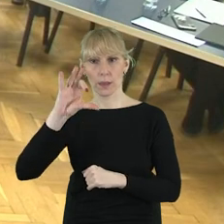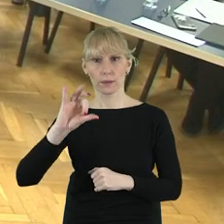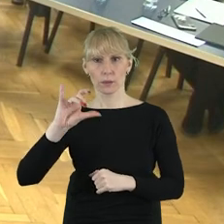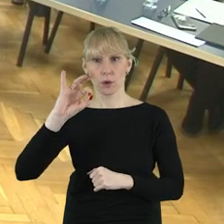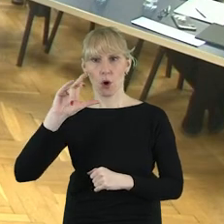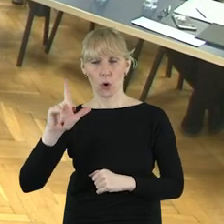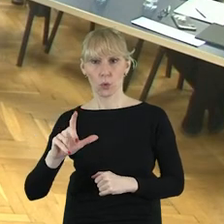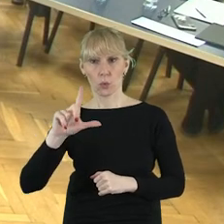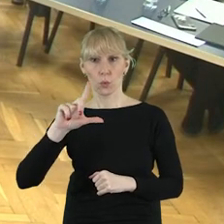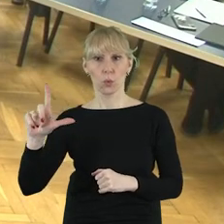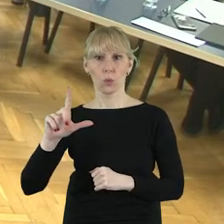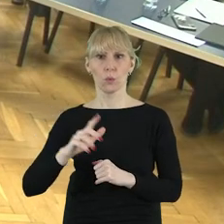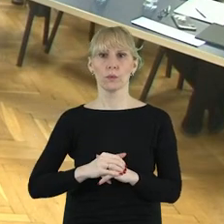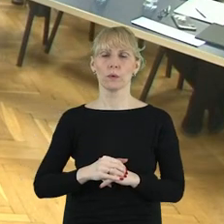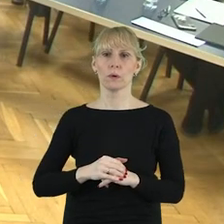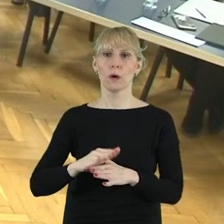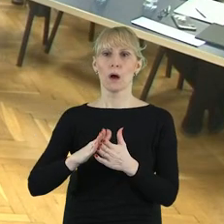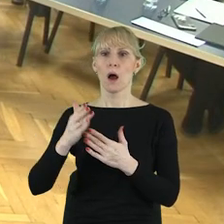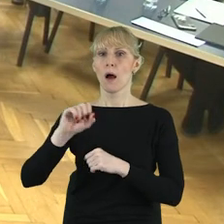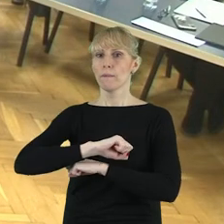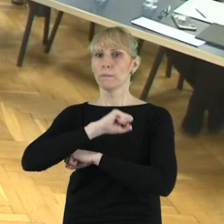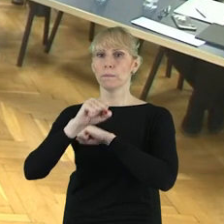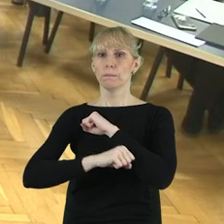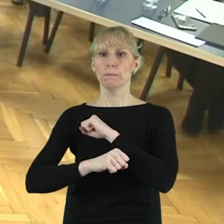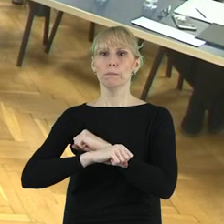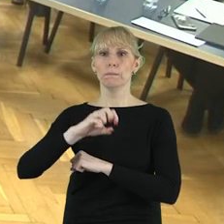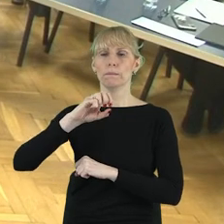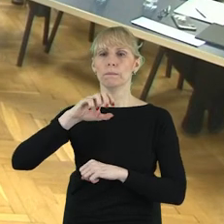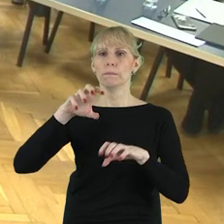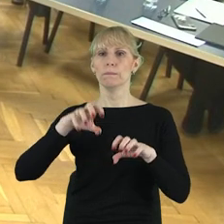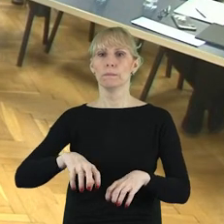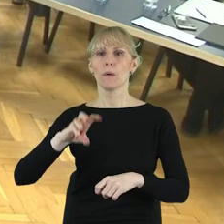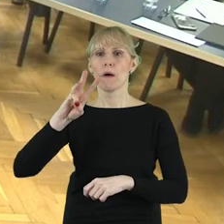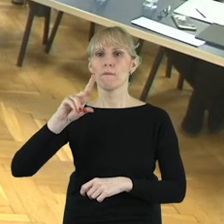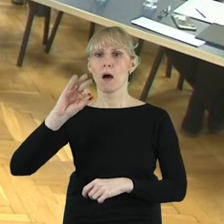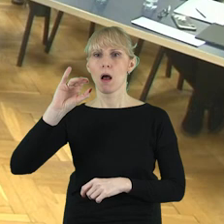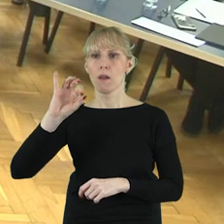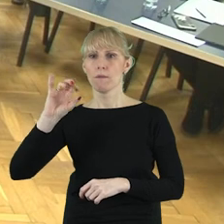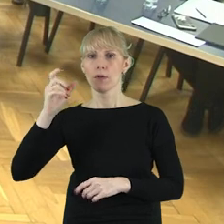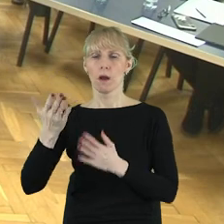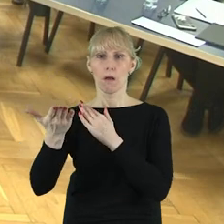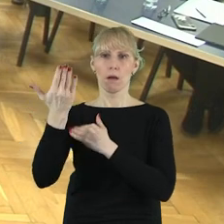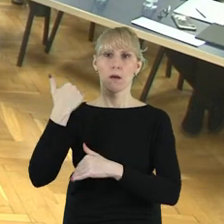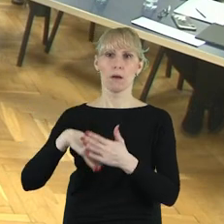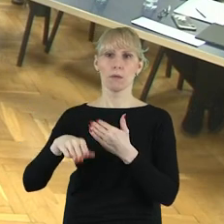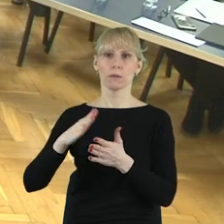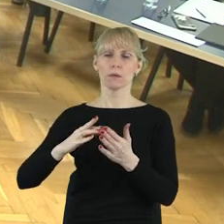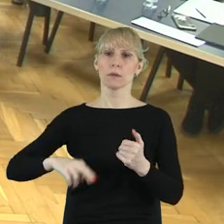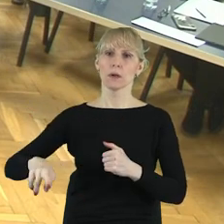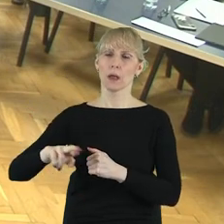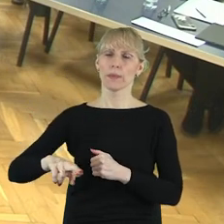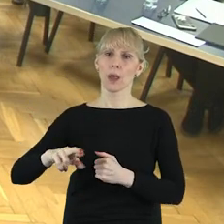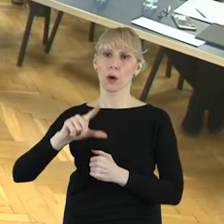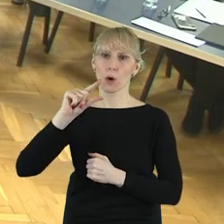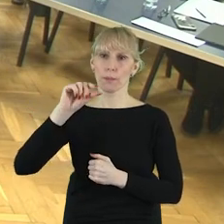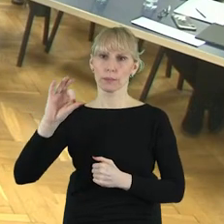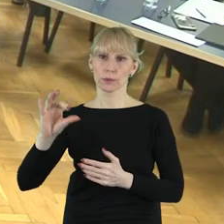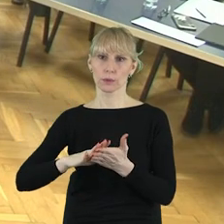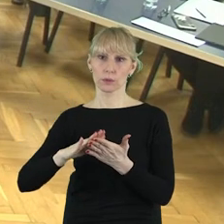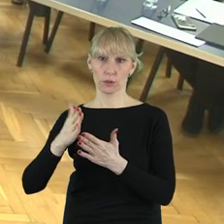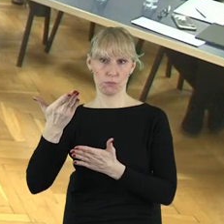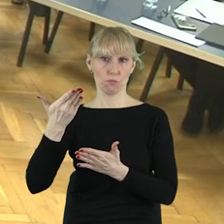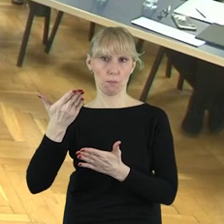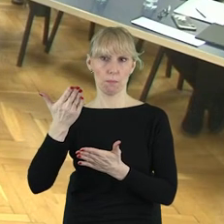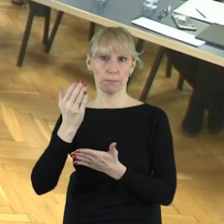PiS gminy Zduny, a wiceprezesem pan Michał Welfler, w przeszłości radny kandydat na radnego PiS